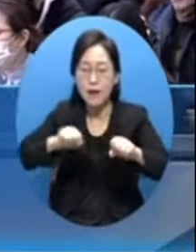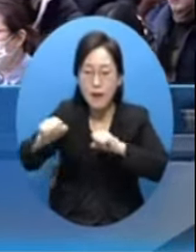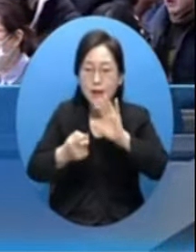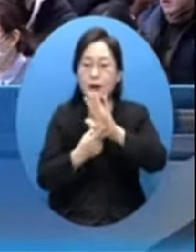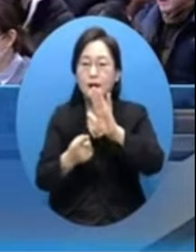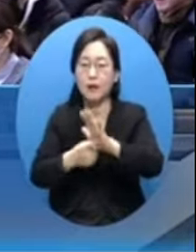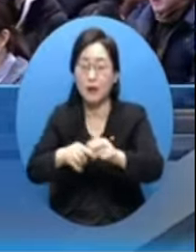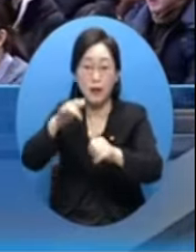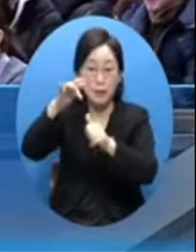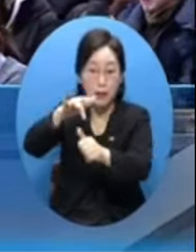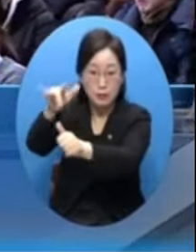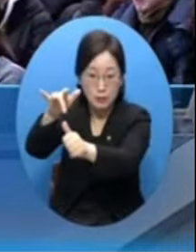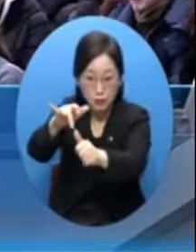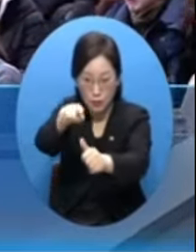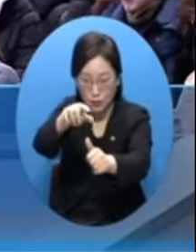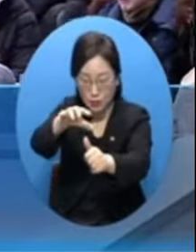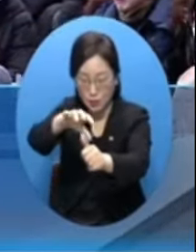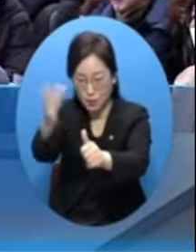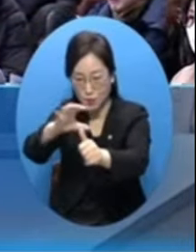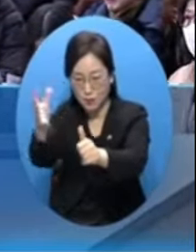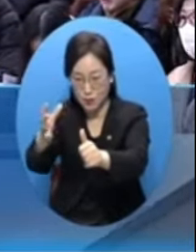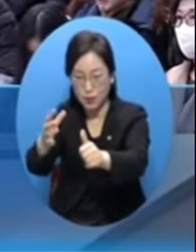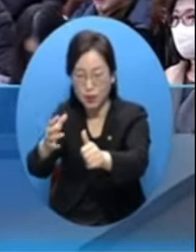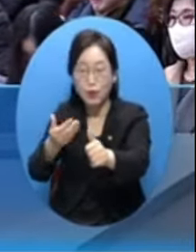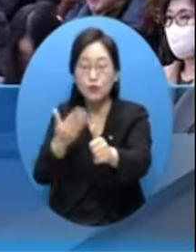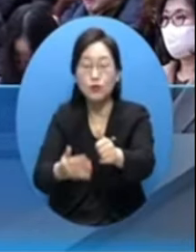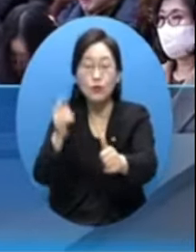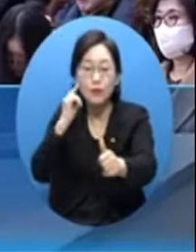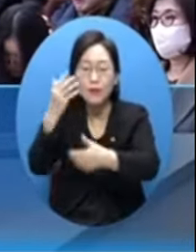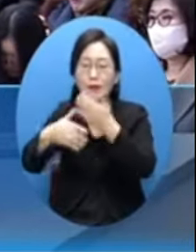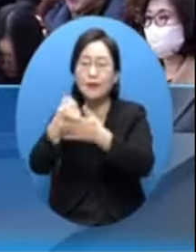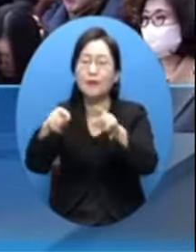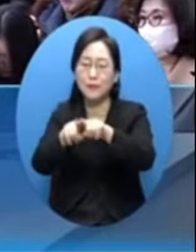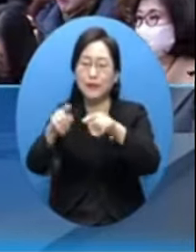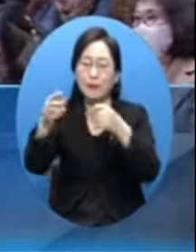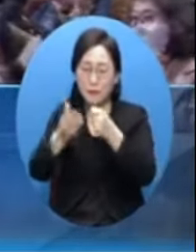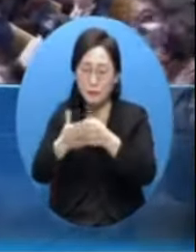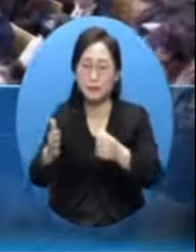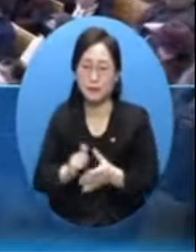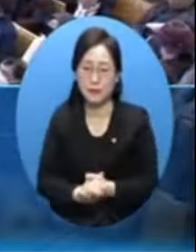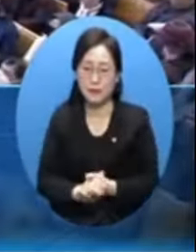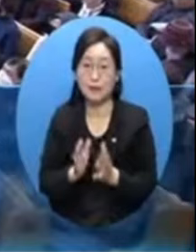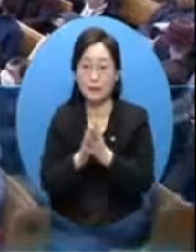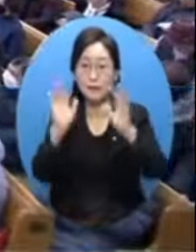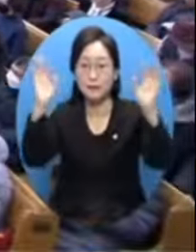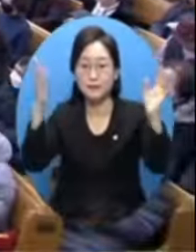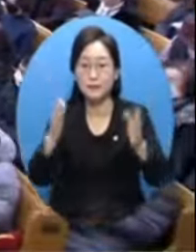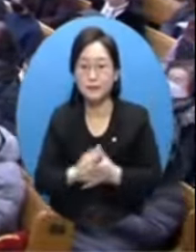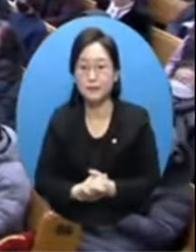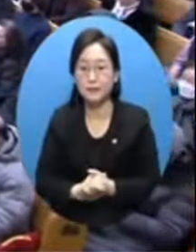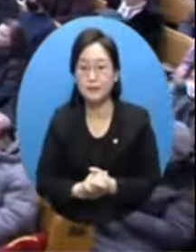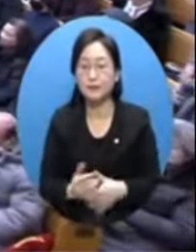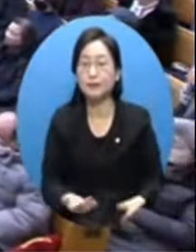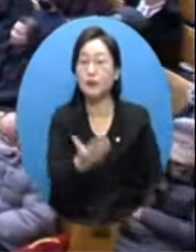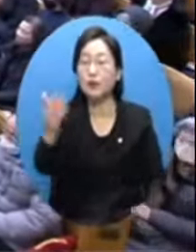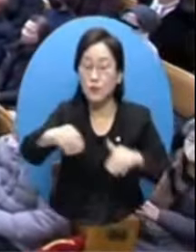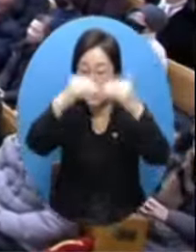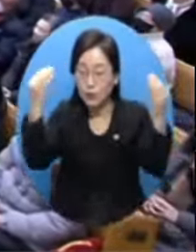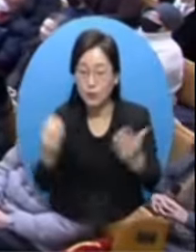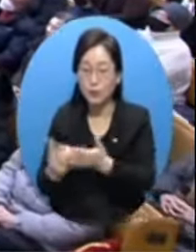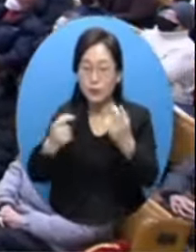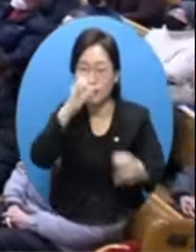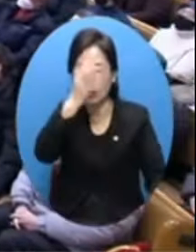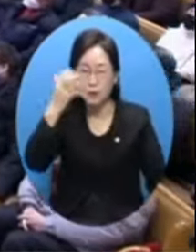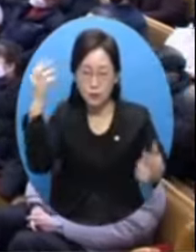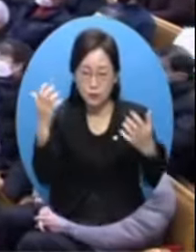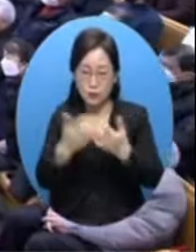사람을 치셨으나이는 하나님이 함께 하셨음이라 아멘 할렐루야 아멘 여러분 모두가 성령 충만 받고